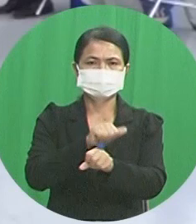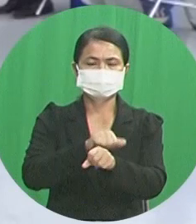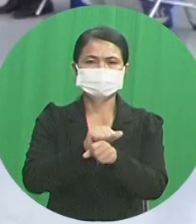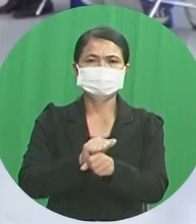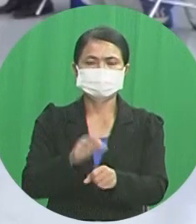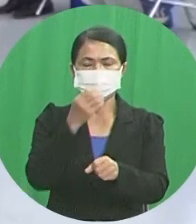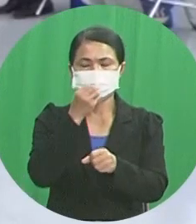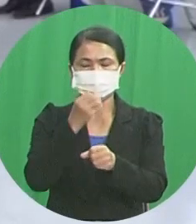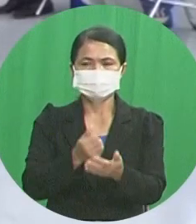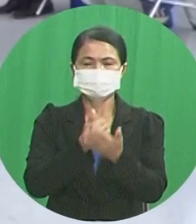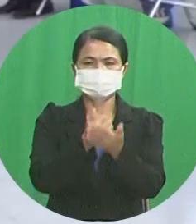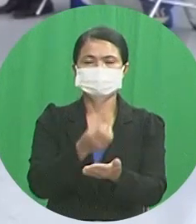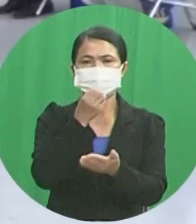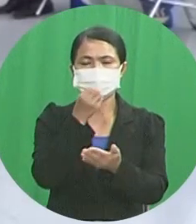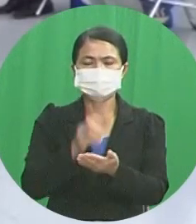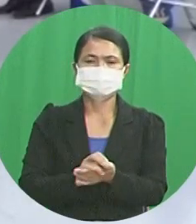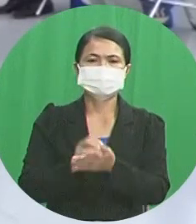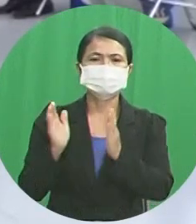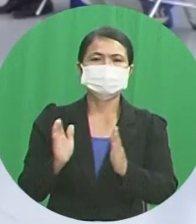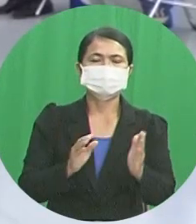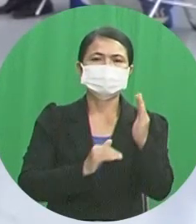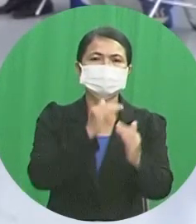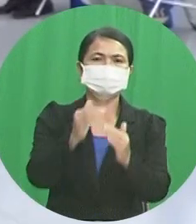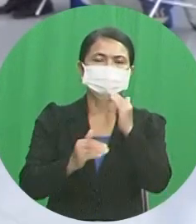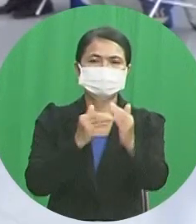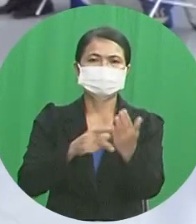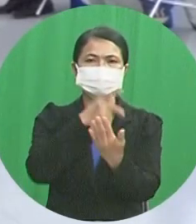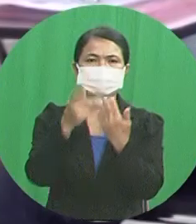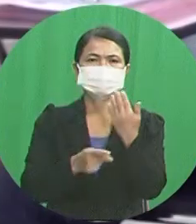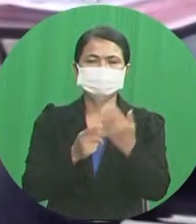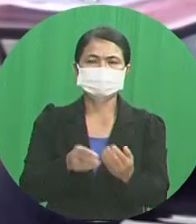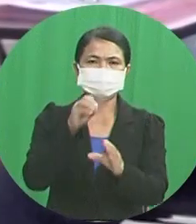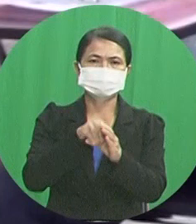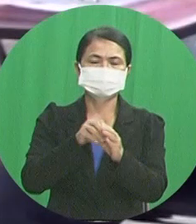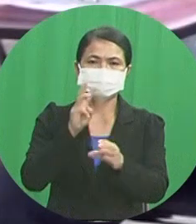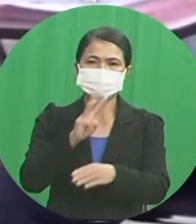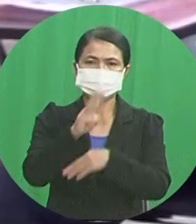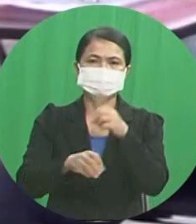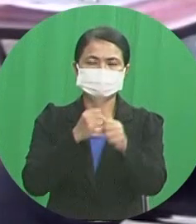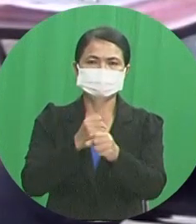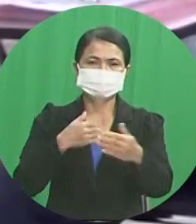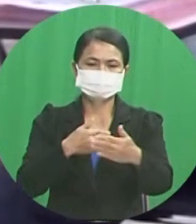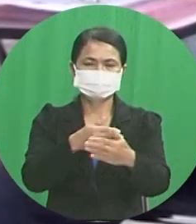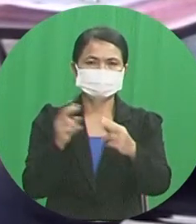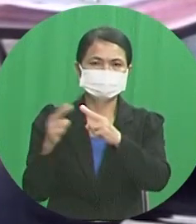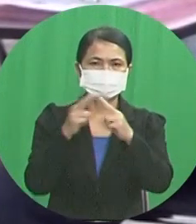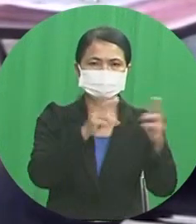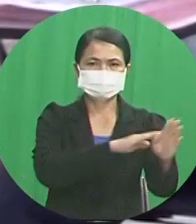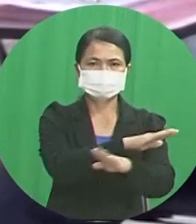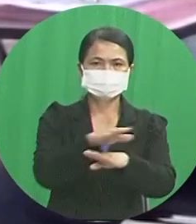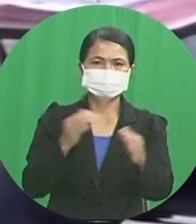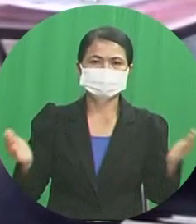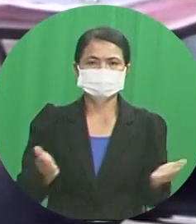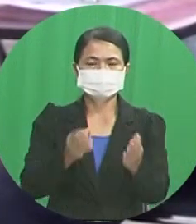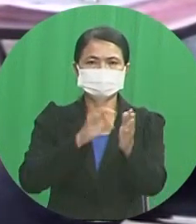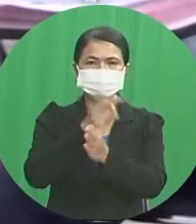ស្បៀងនិងអាហារូបត្ថម្ភទៅក្នុងផែនការអភិវឌ្ឍន៍និងកម្មវិធីវិនិយោគ3ឆ្នាំក្រុមកលឃុំសង្កាត់ដើម្បីលើកក